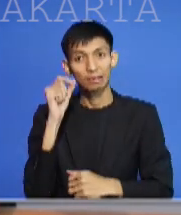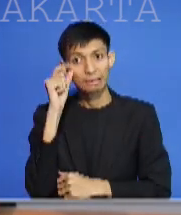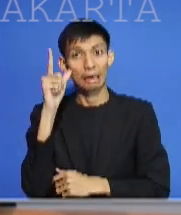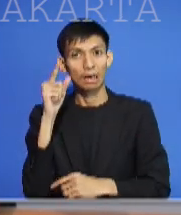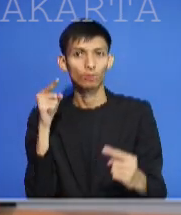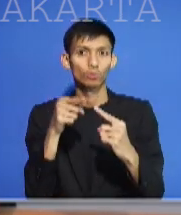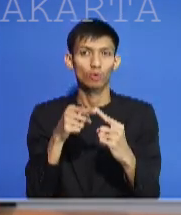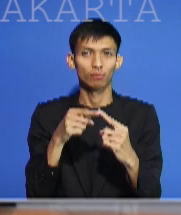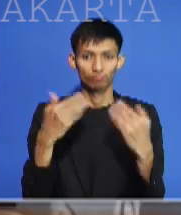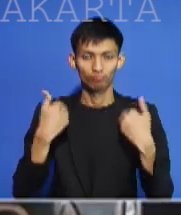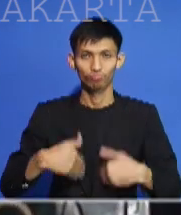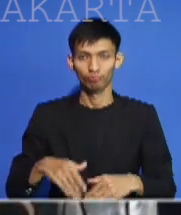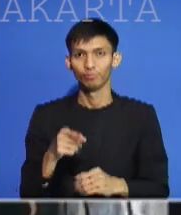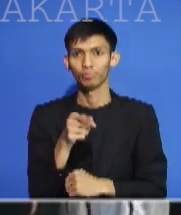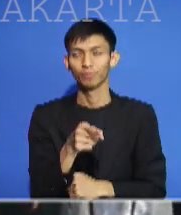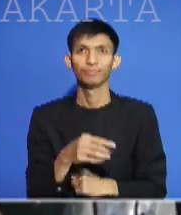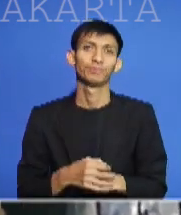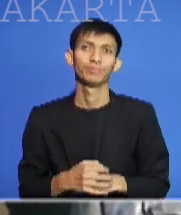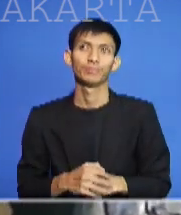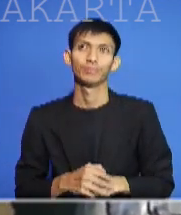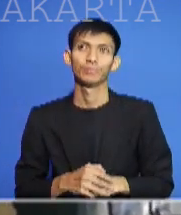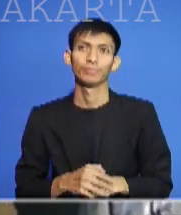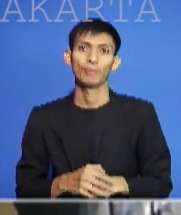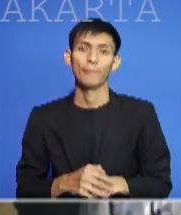tugas kemanusiaan tersebut.